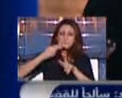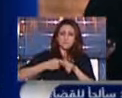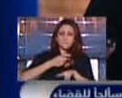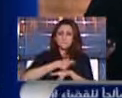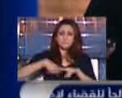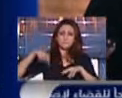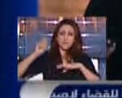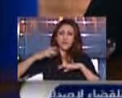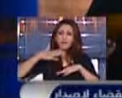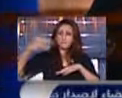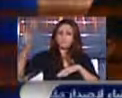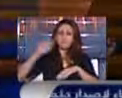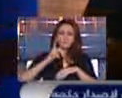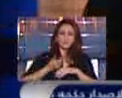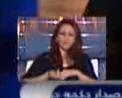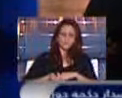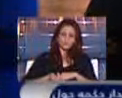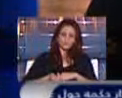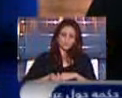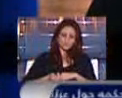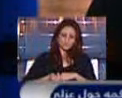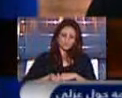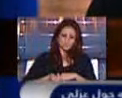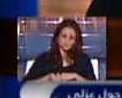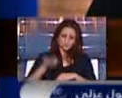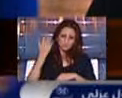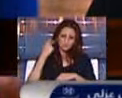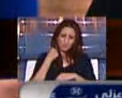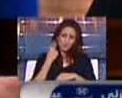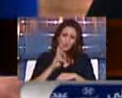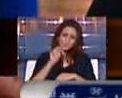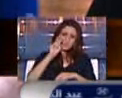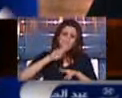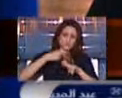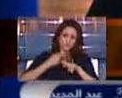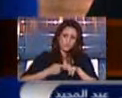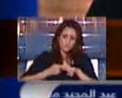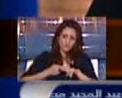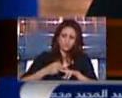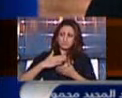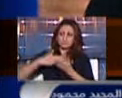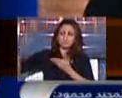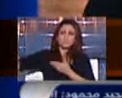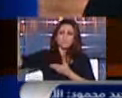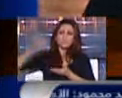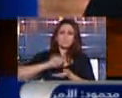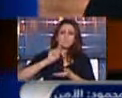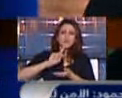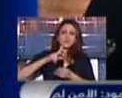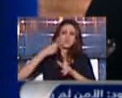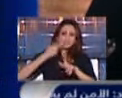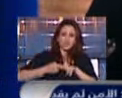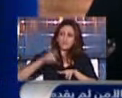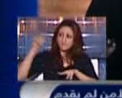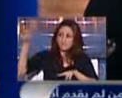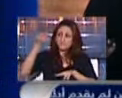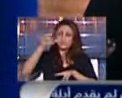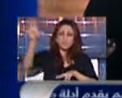تاني اتصاب برضه بقناصة كان رقم 70 في الشهادة تم استبعاده. تم استبعاده من شهادة